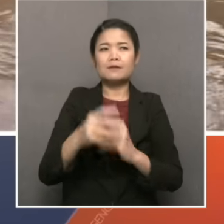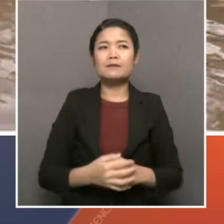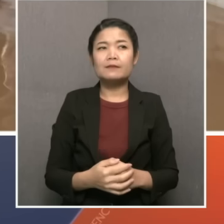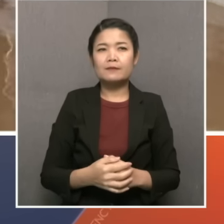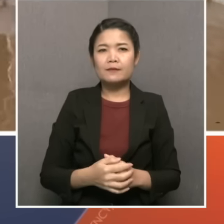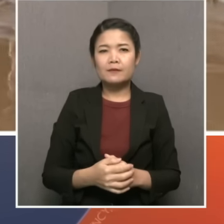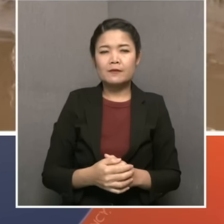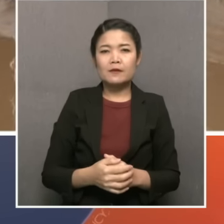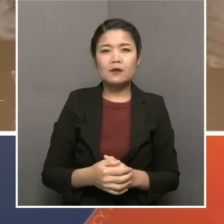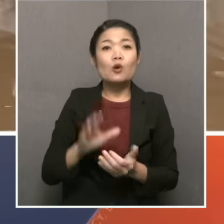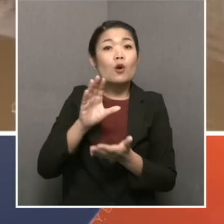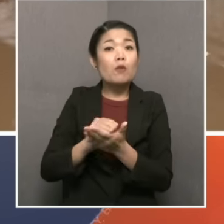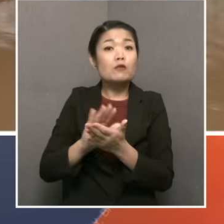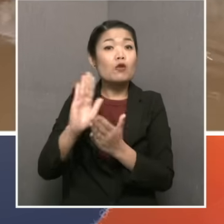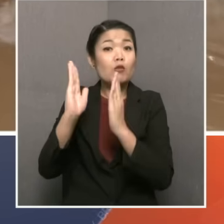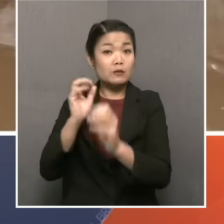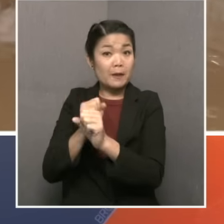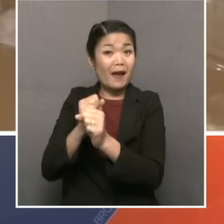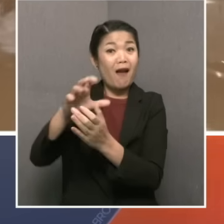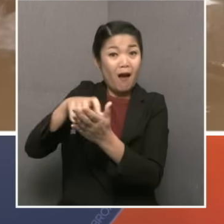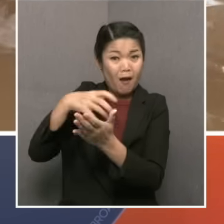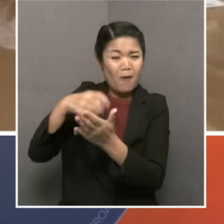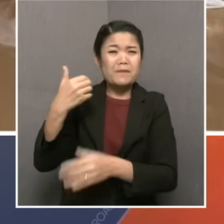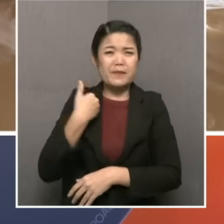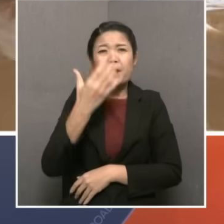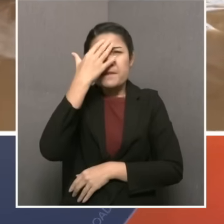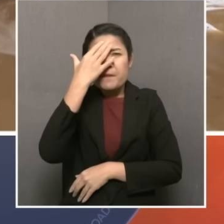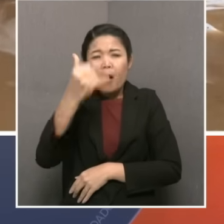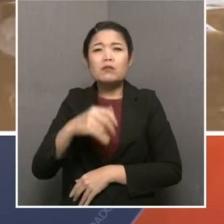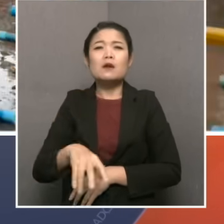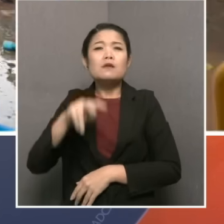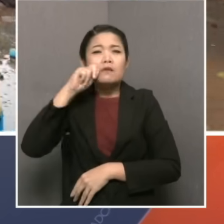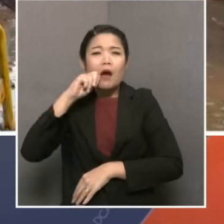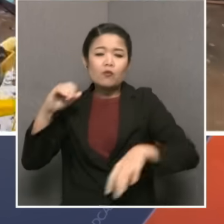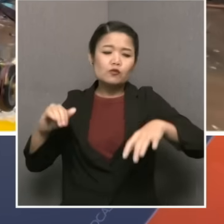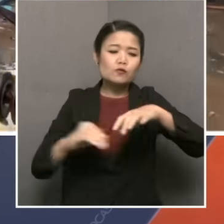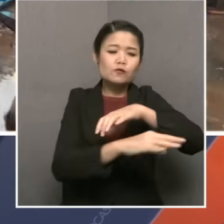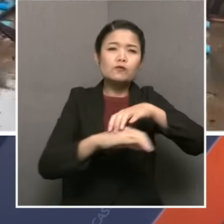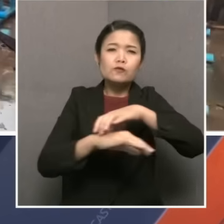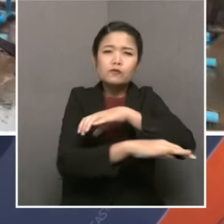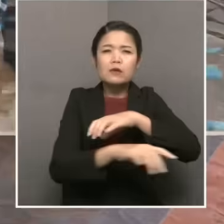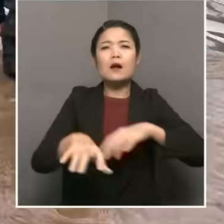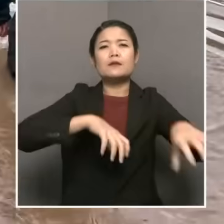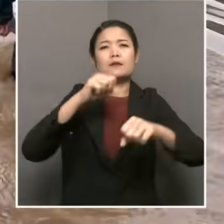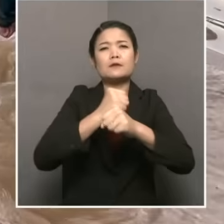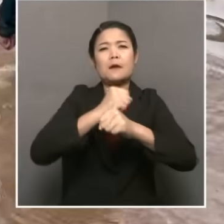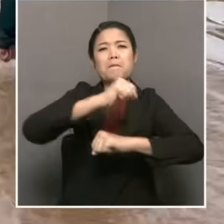คะก็มีข้อมูลจากเจ้าหน้าที่ที่เล่าให้ฟังว่าเป็นเพราะว่าระบบการระบายน้ำในพื้นที่ยังสร้างไม่เสร็จ